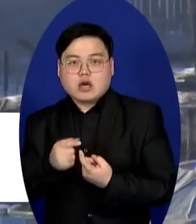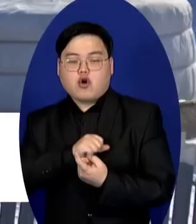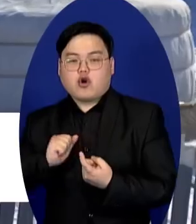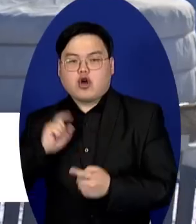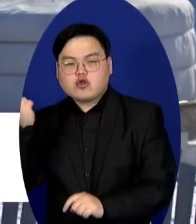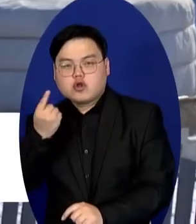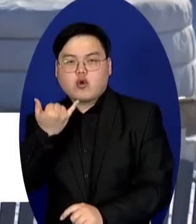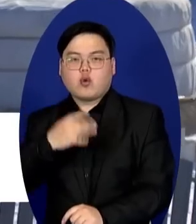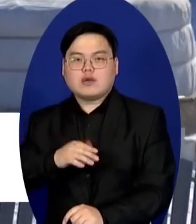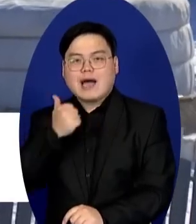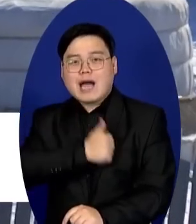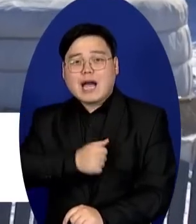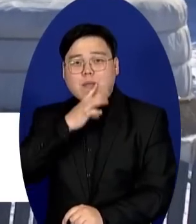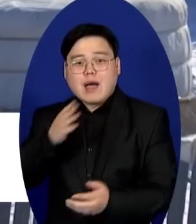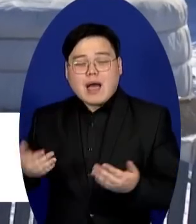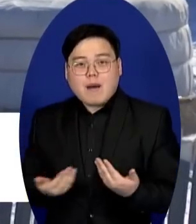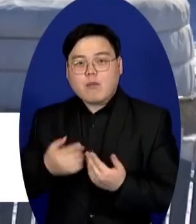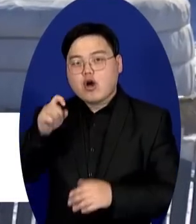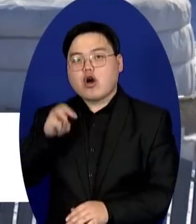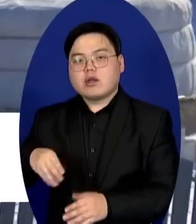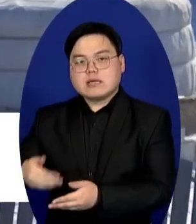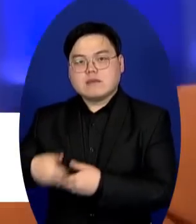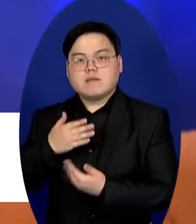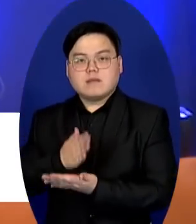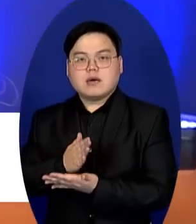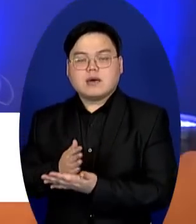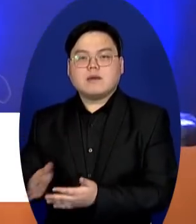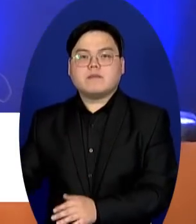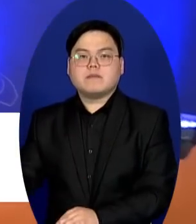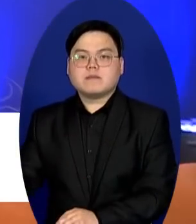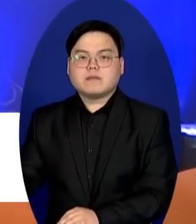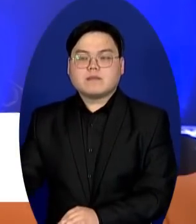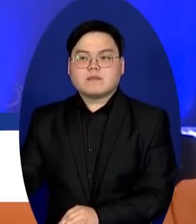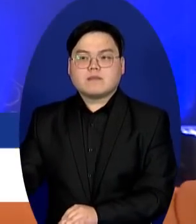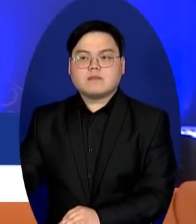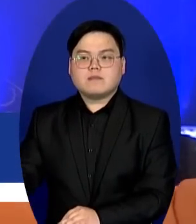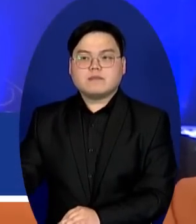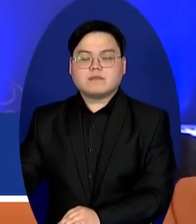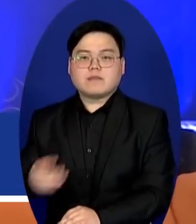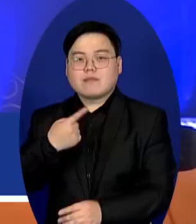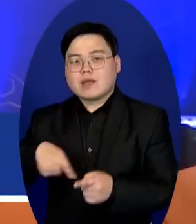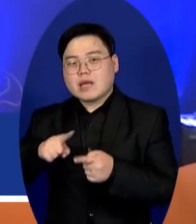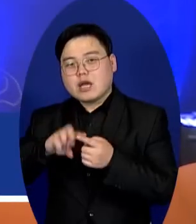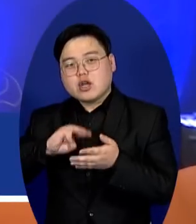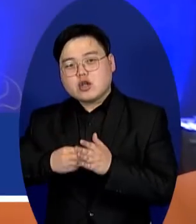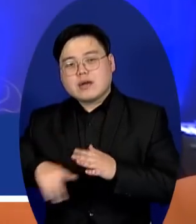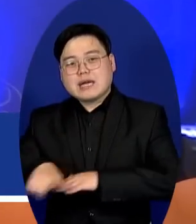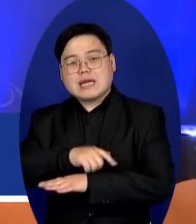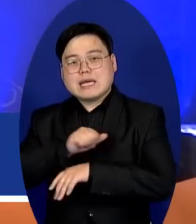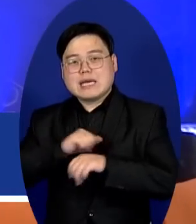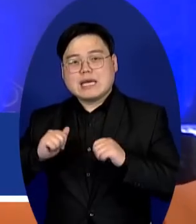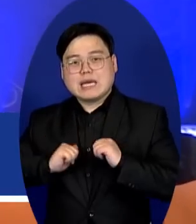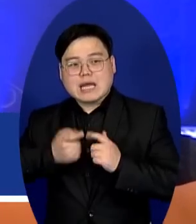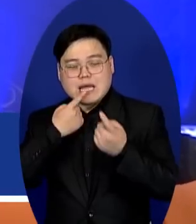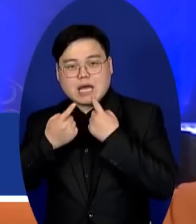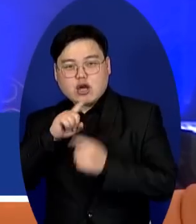шийдэн амьдрахад хотын зүгээс бодлохоор дэмжигнэлээ. Гол явж байгаа зүйлүүдийн нэг юм нь болохоор нөгөө дахин төлөвлөлтийн хэсгүүдээр иргэдтэйгээ зөвшөлдсөх ажил